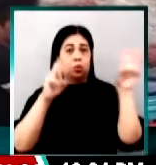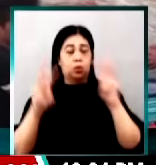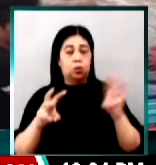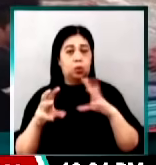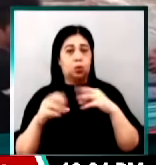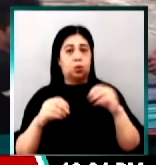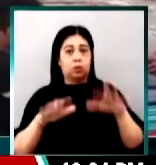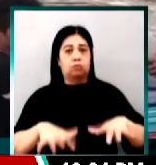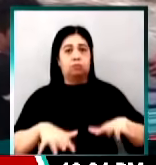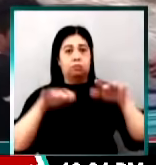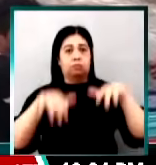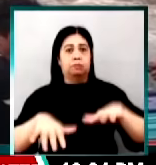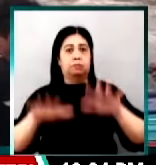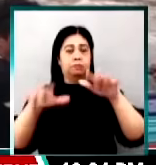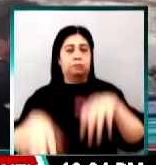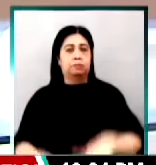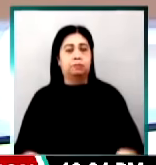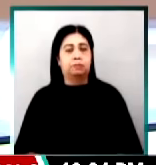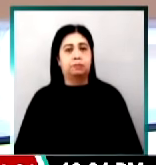Consulta, GMA News.